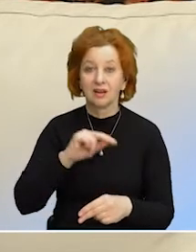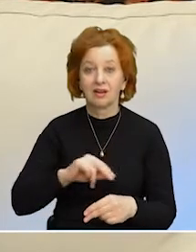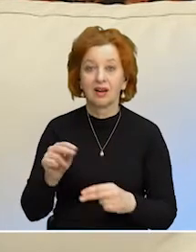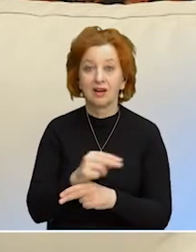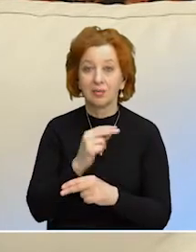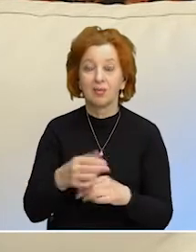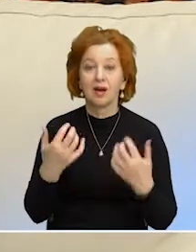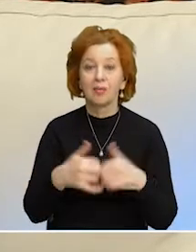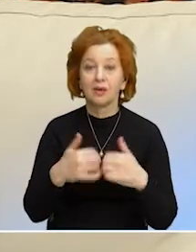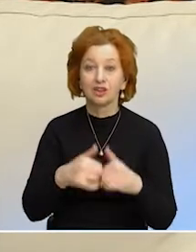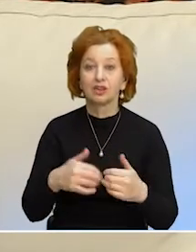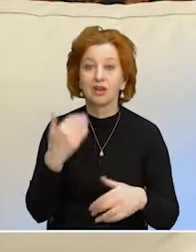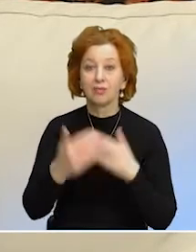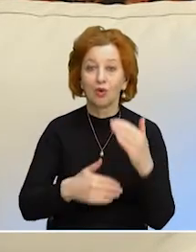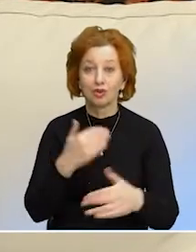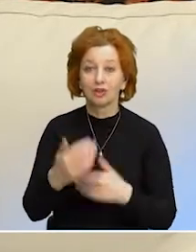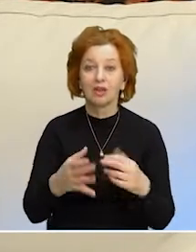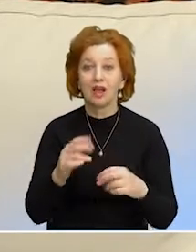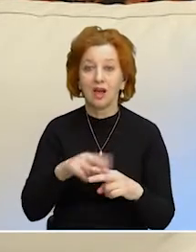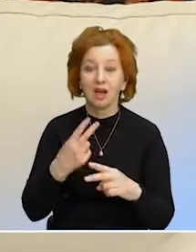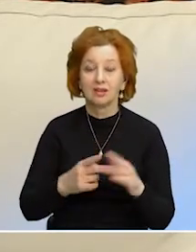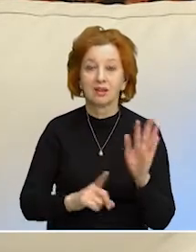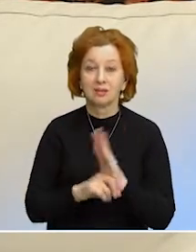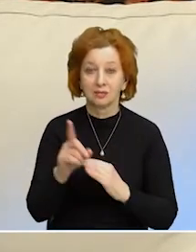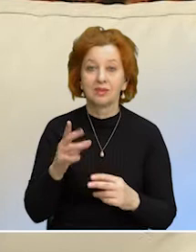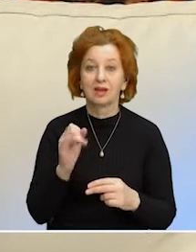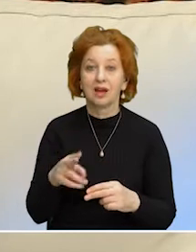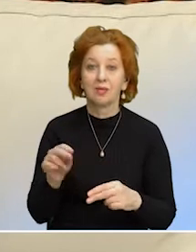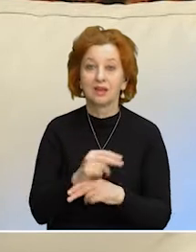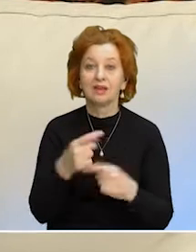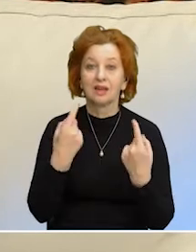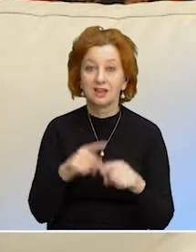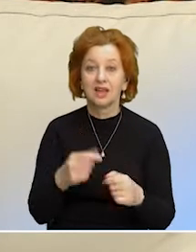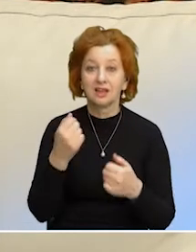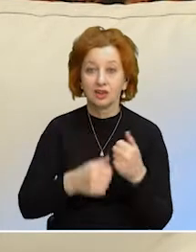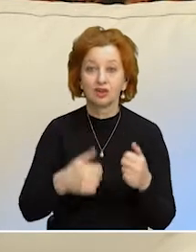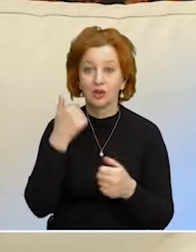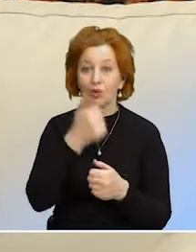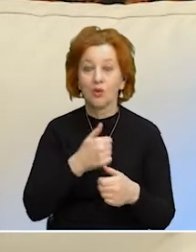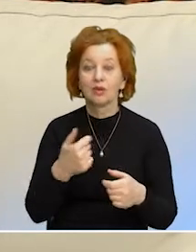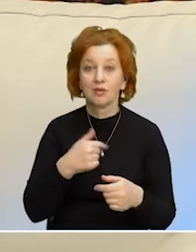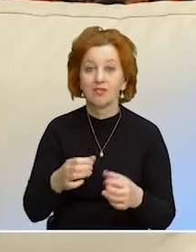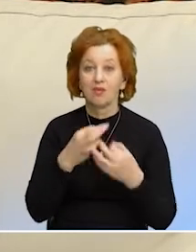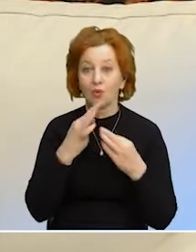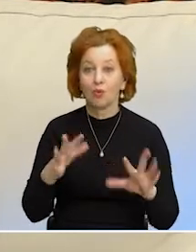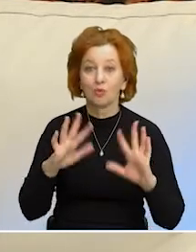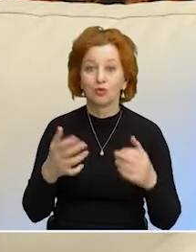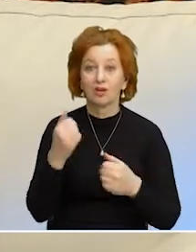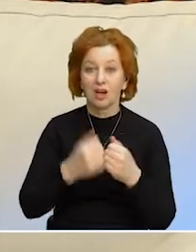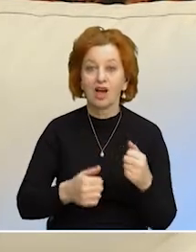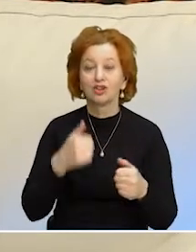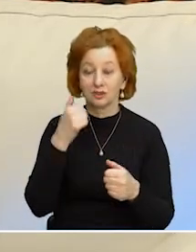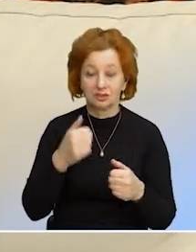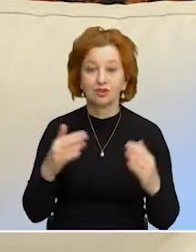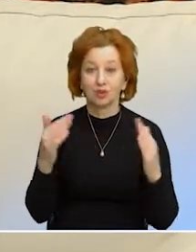что называется, на промышленные масштабы, промышленные мощности. Это происходит. Капитальный ремонт циклично, ежегодно, и он придет в любом случае в каждый